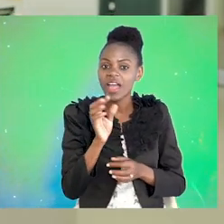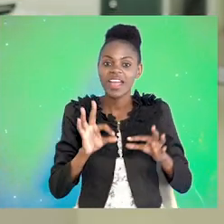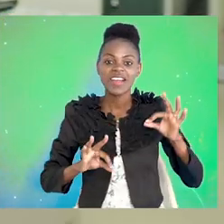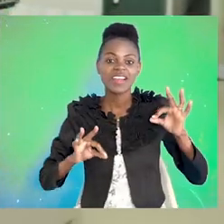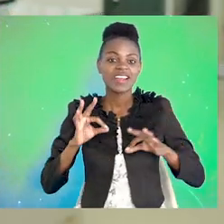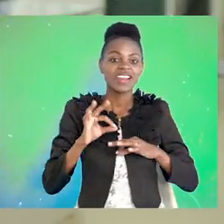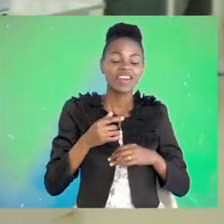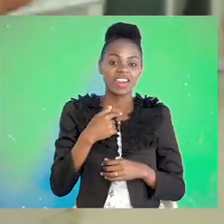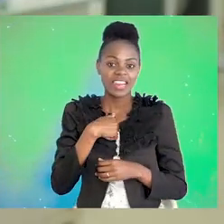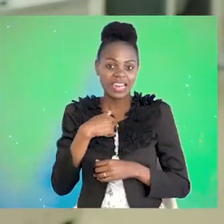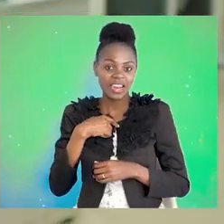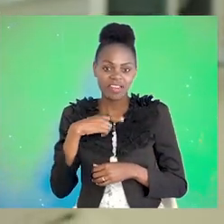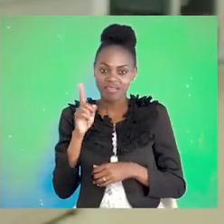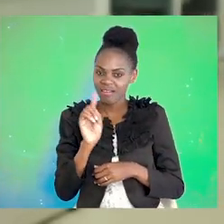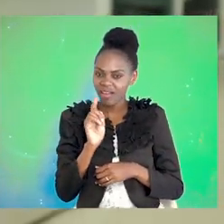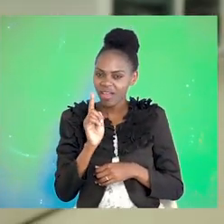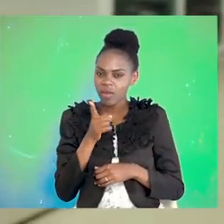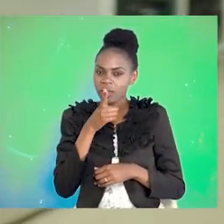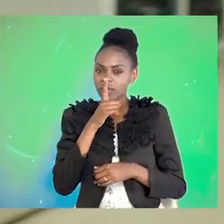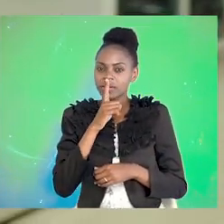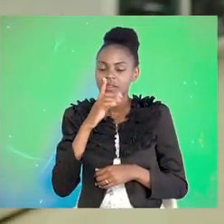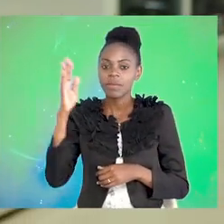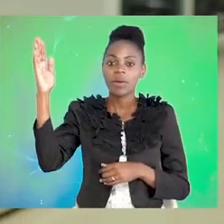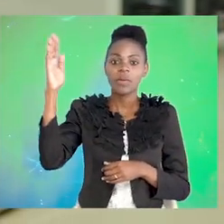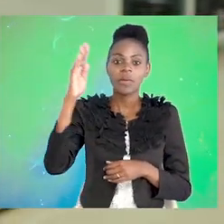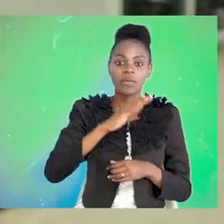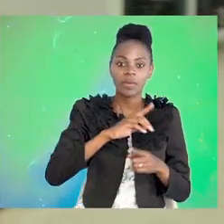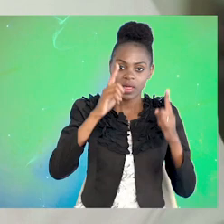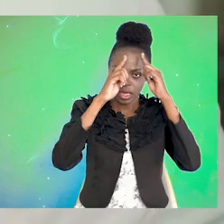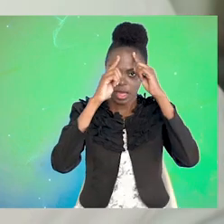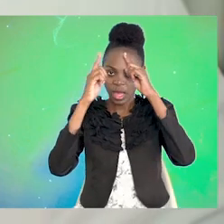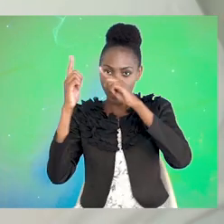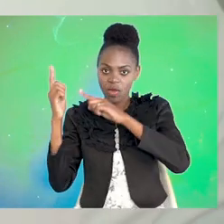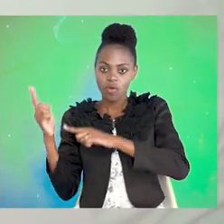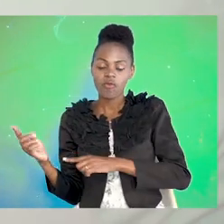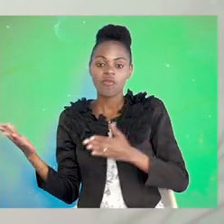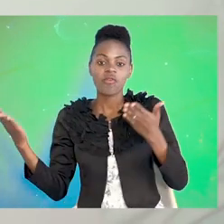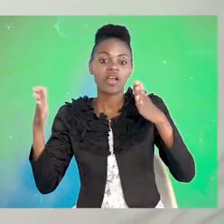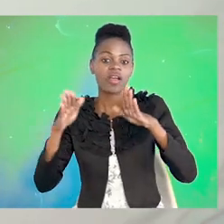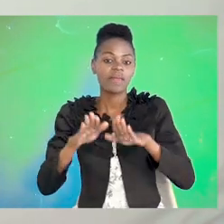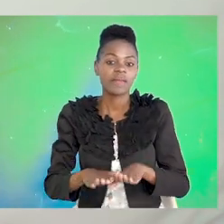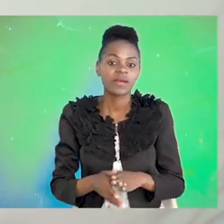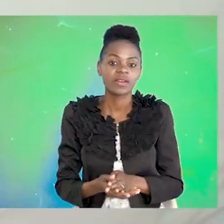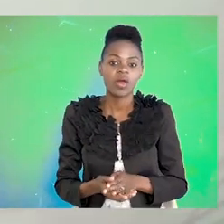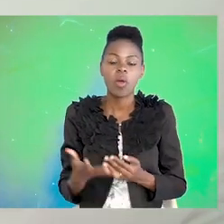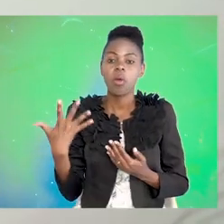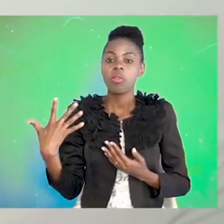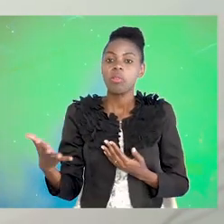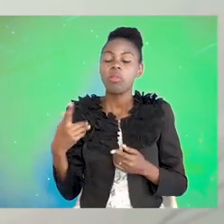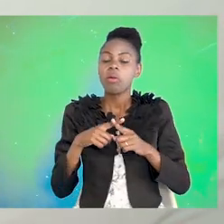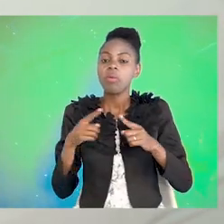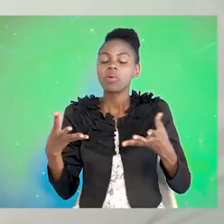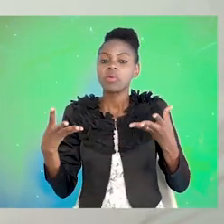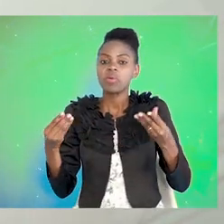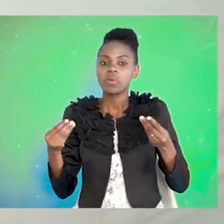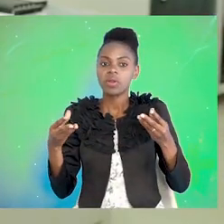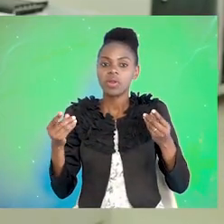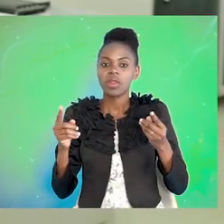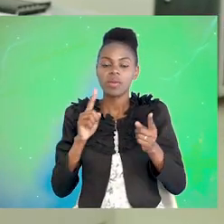ine ndine, mwakachete chete imango tsitsira iwo osaidziwa, oiderera kumanso oiphweketsa